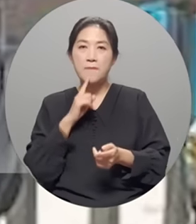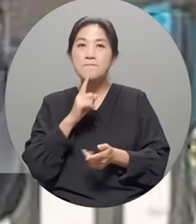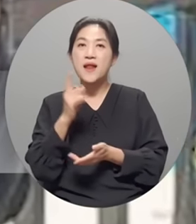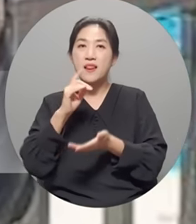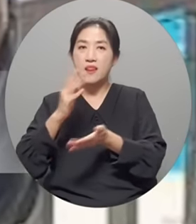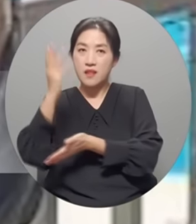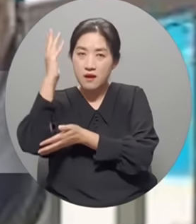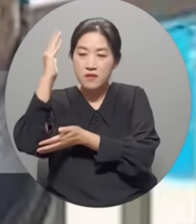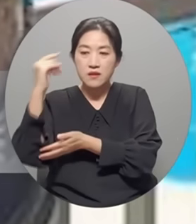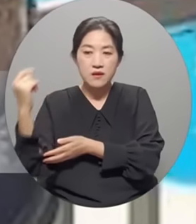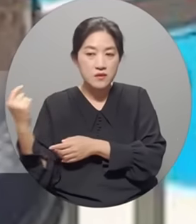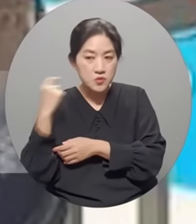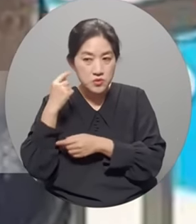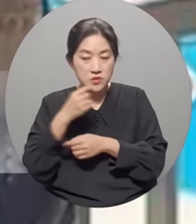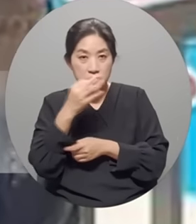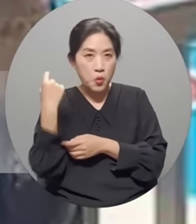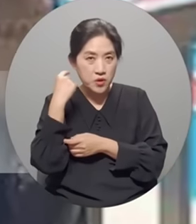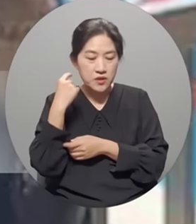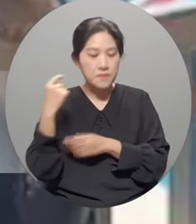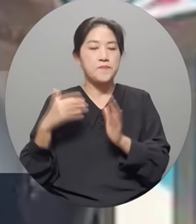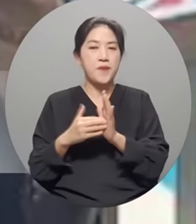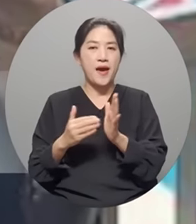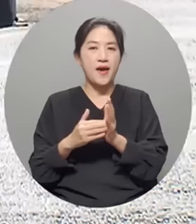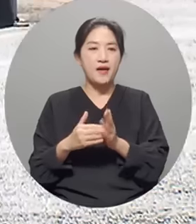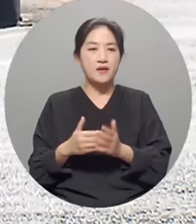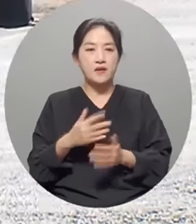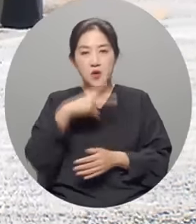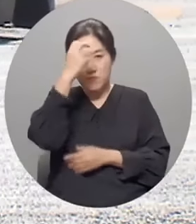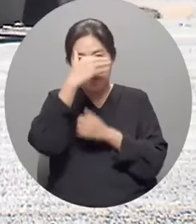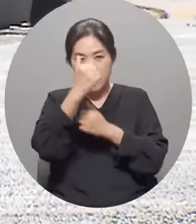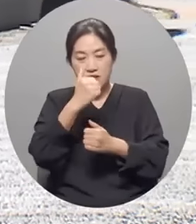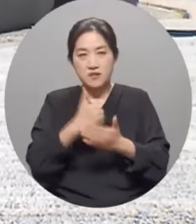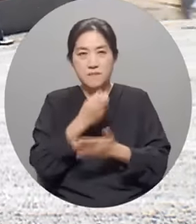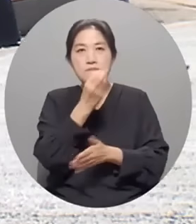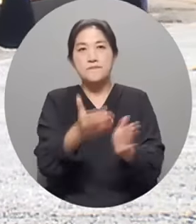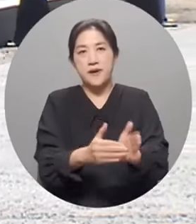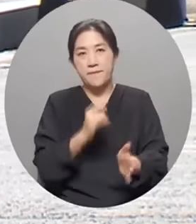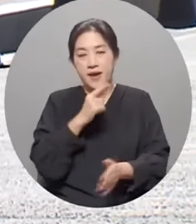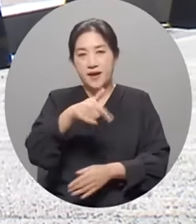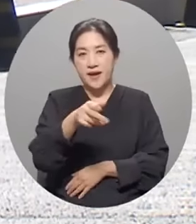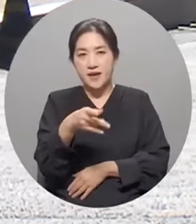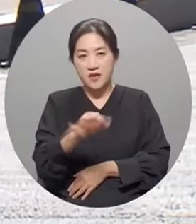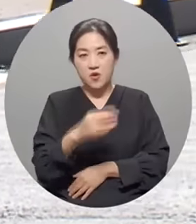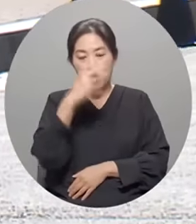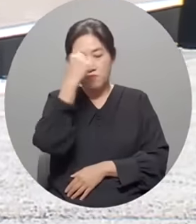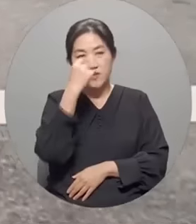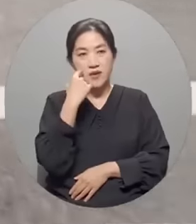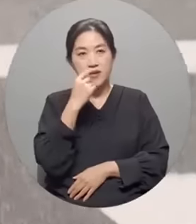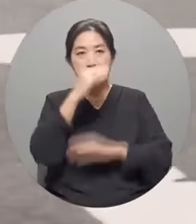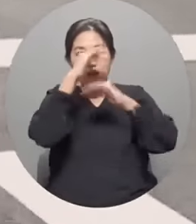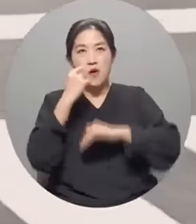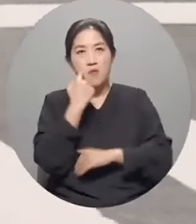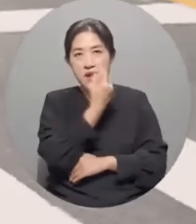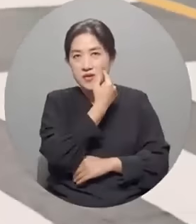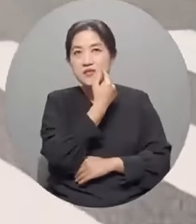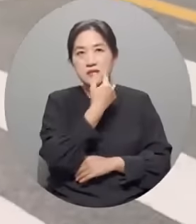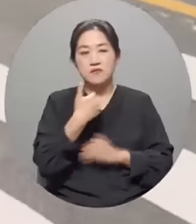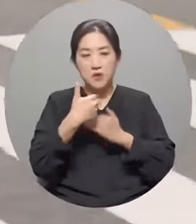사실을 최근 검찰에 털어놨다고 했습니다. 강혜경 씨 검찰 진술을 확인하는